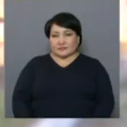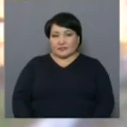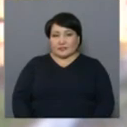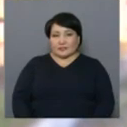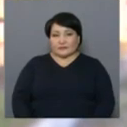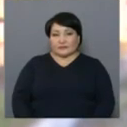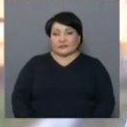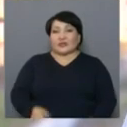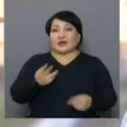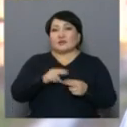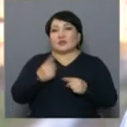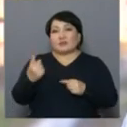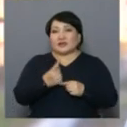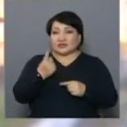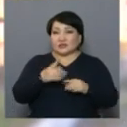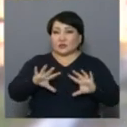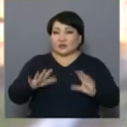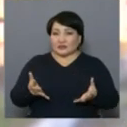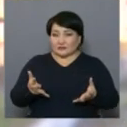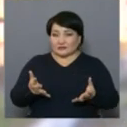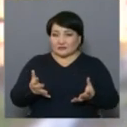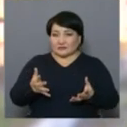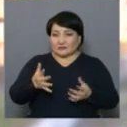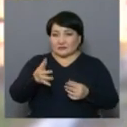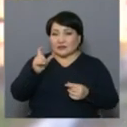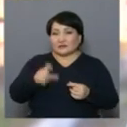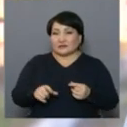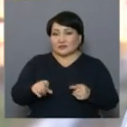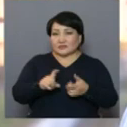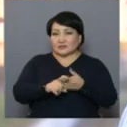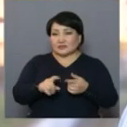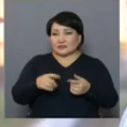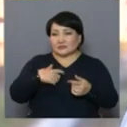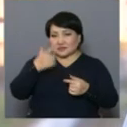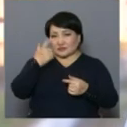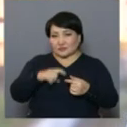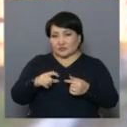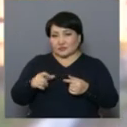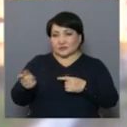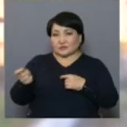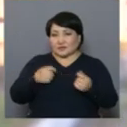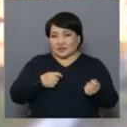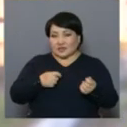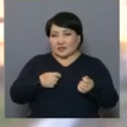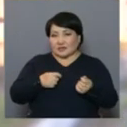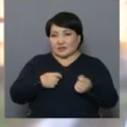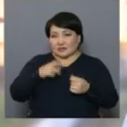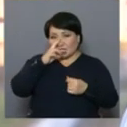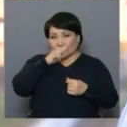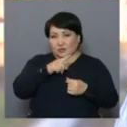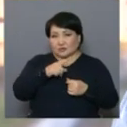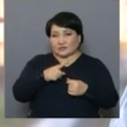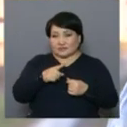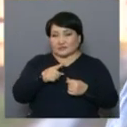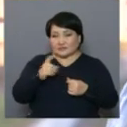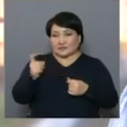Бұл бірінші оқиға азаматтардың осындай өзімен бірге сынап олы затын тасымалдауы.